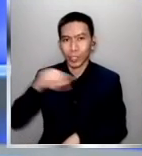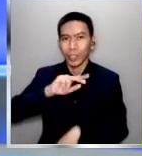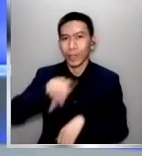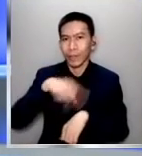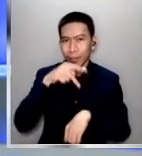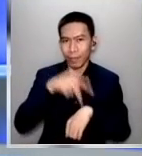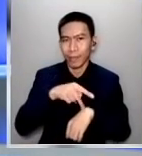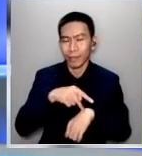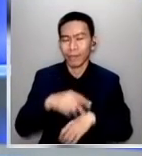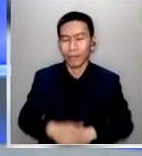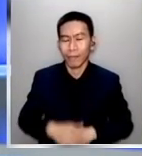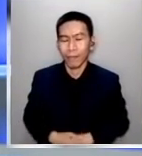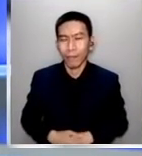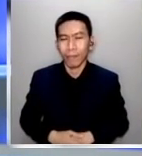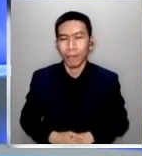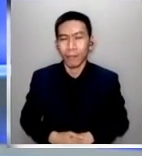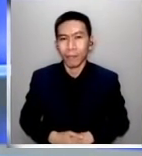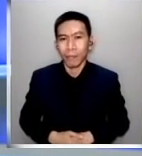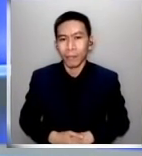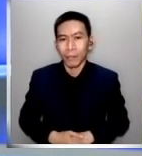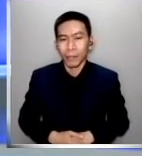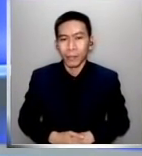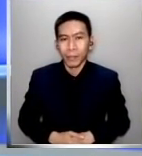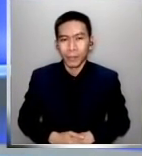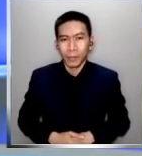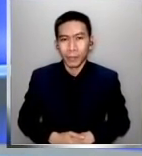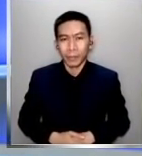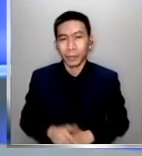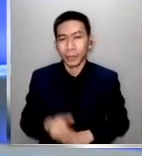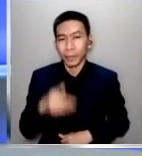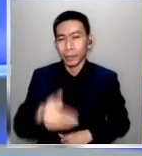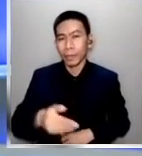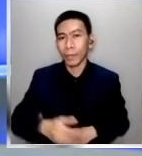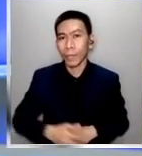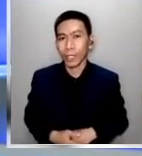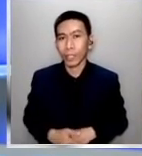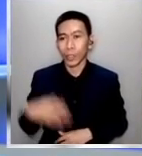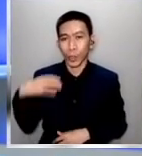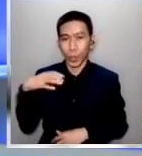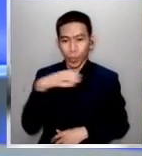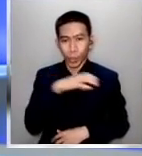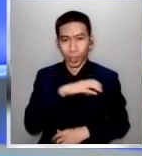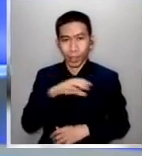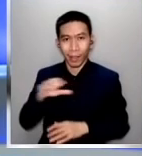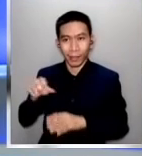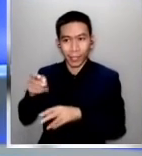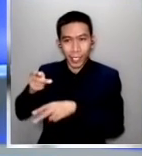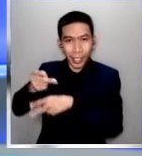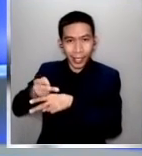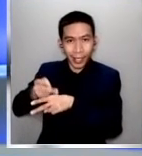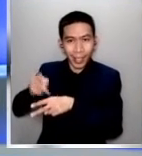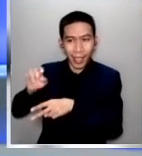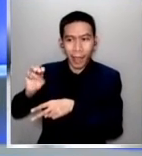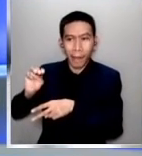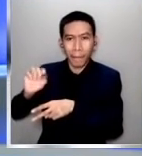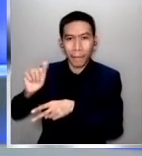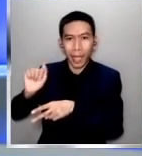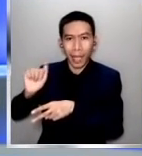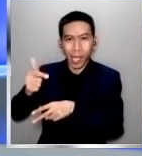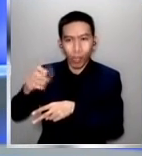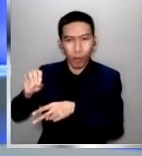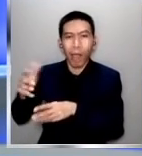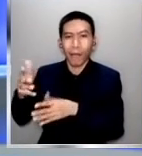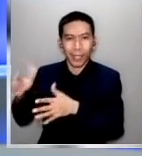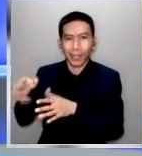Umalis na sa pangangalaga o kustodiya ng Kamara si Krizle Mago po. Kung inyo matatandaan, siya po yung opisyal ng kumpanyang Pharmally na